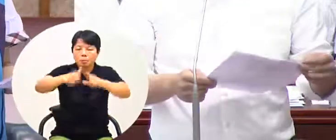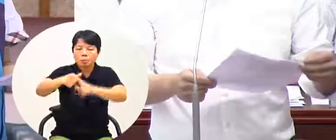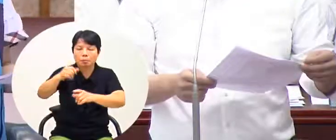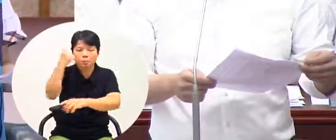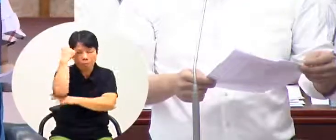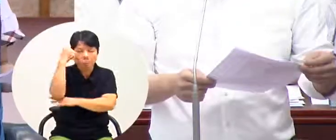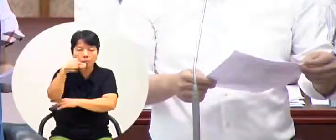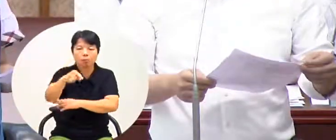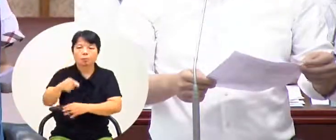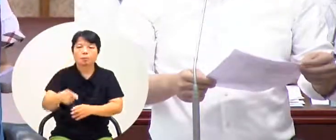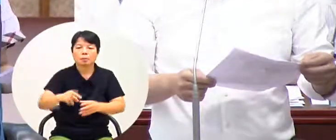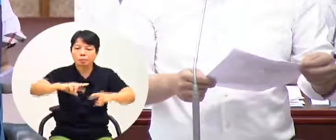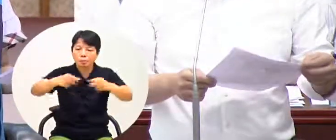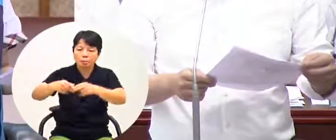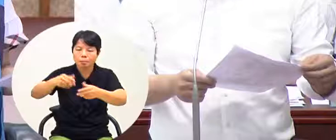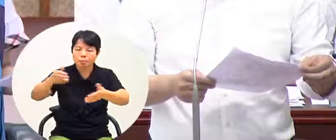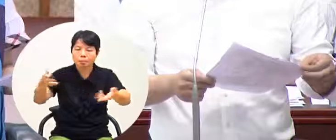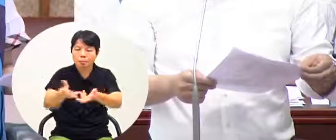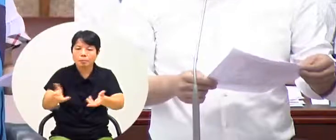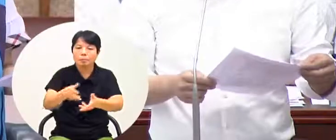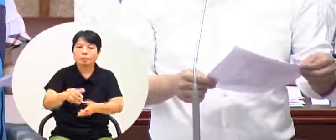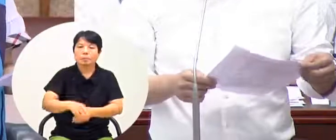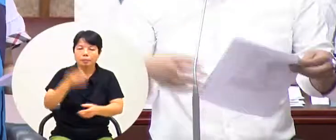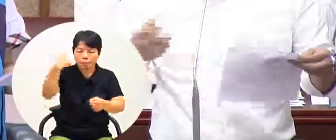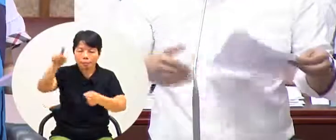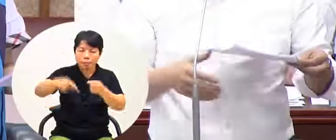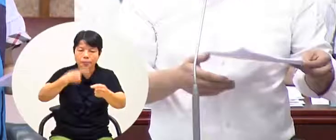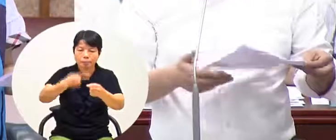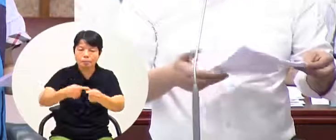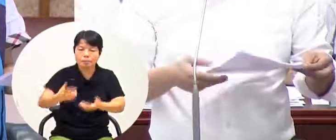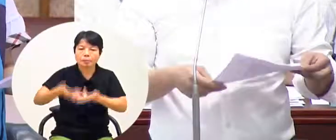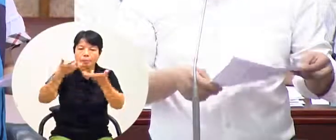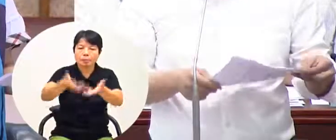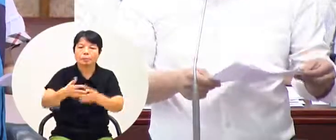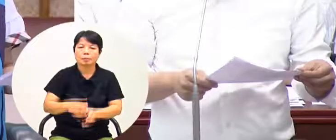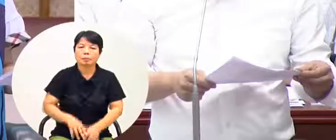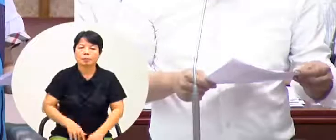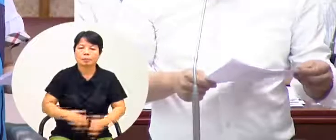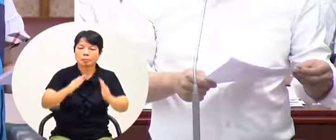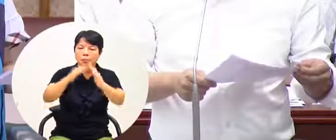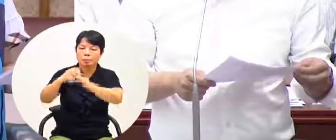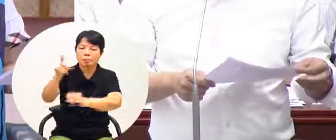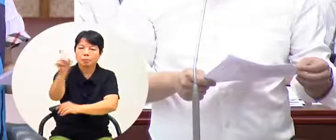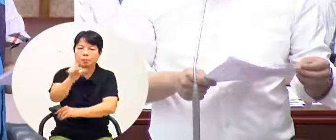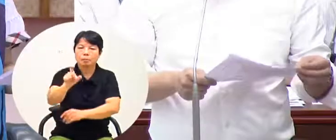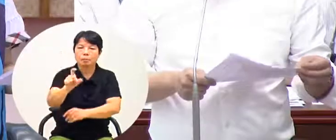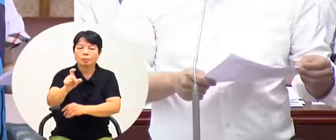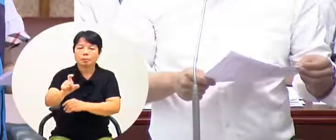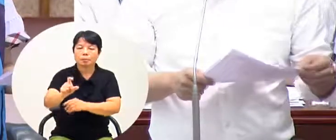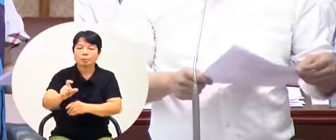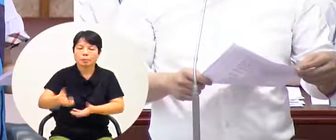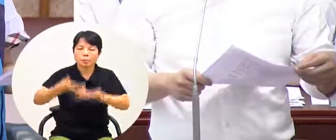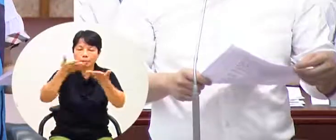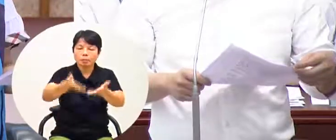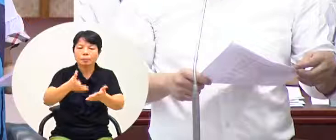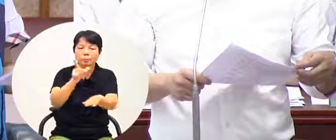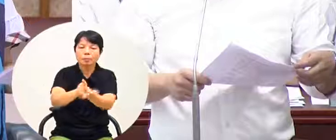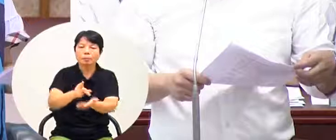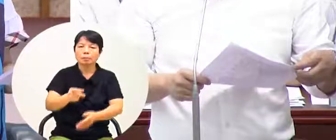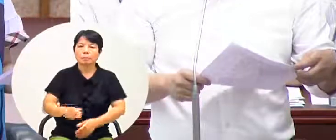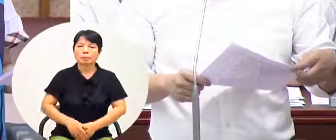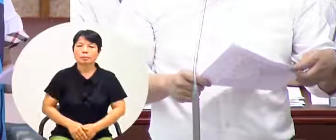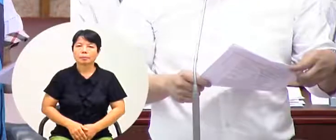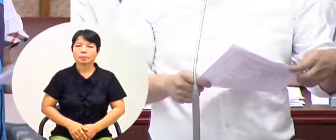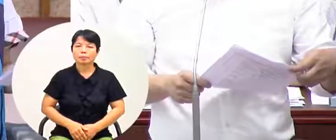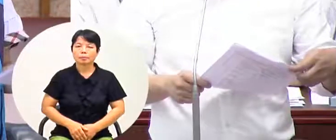可以大概提供多60户就可以改建完成提供出来。那除此之外，我们也跟营建署现在在洽谈，